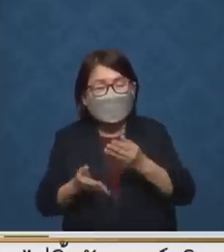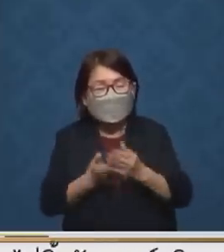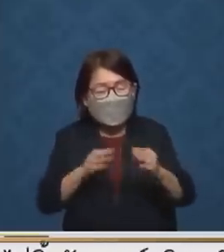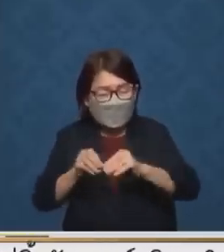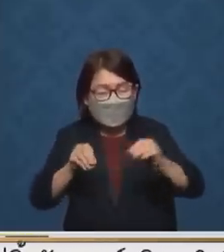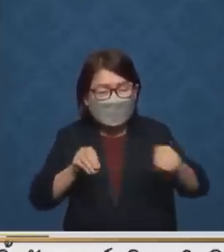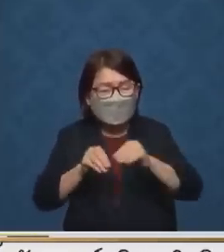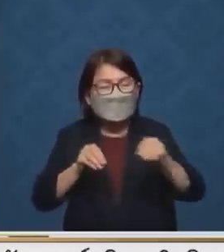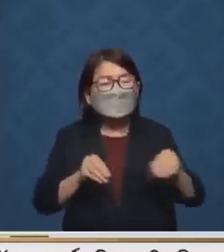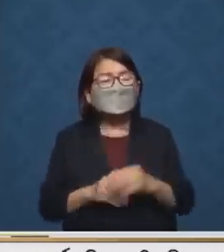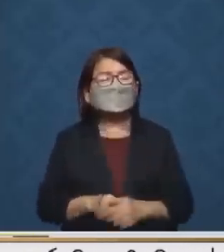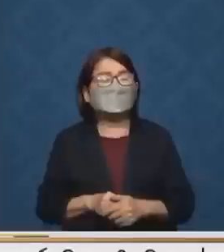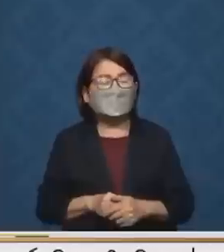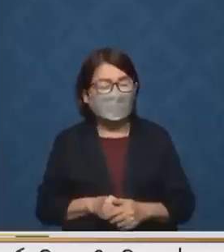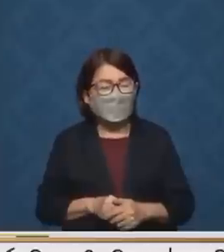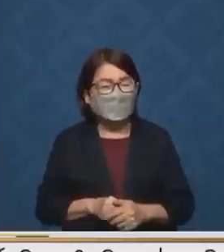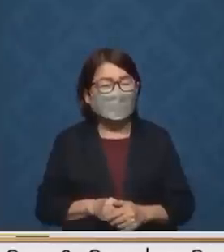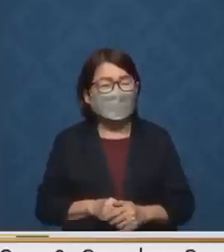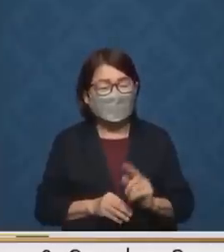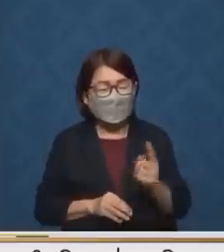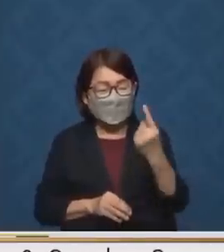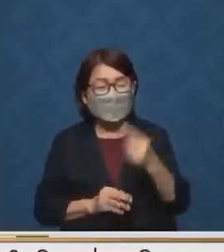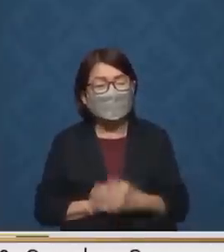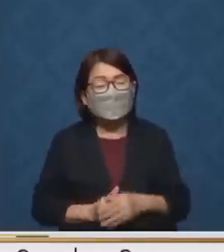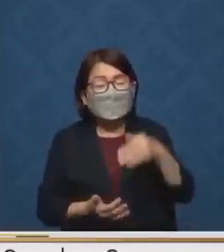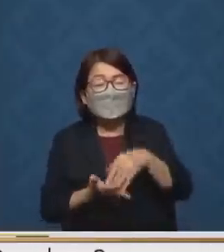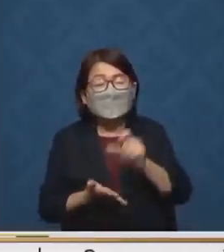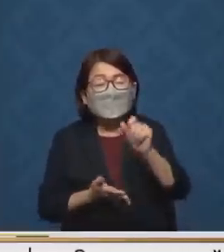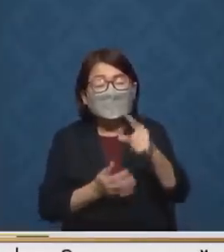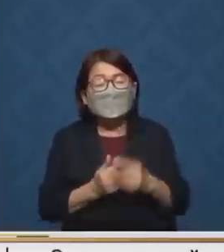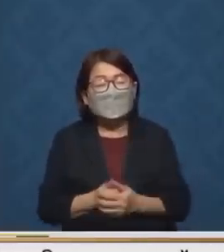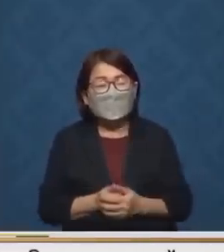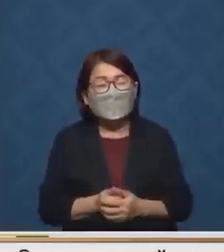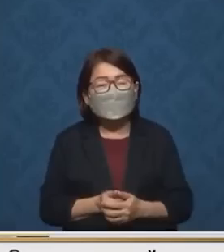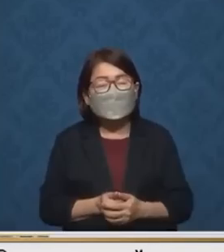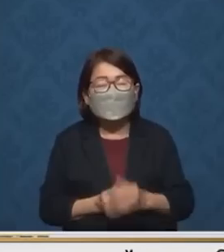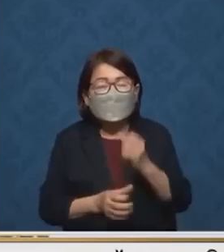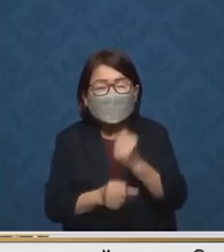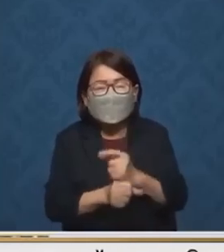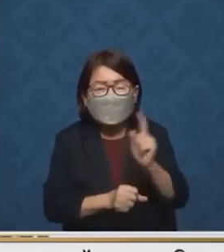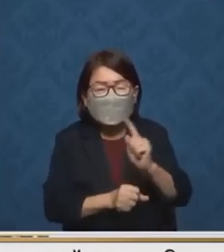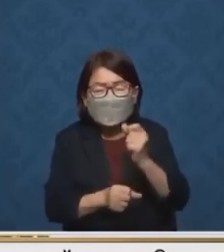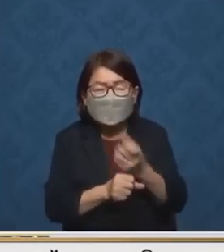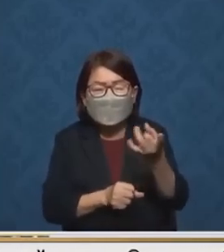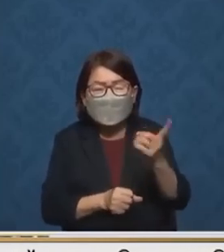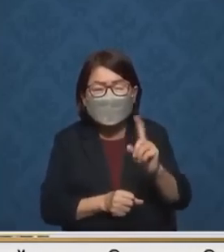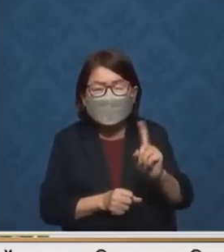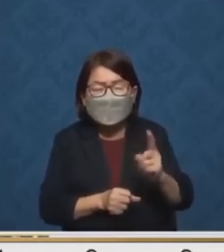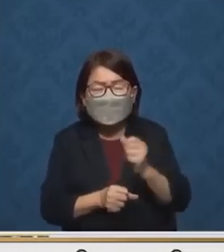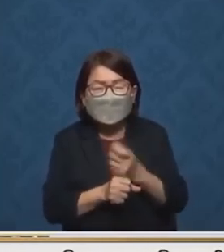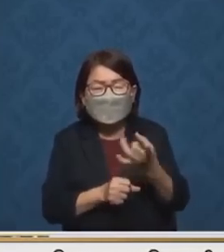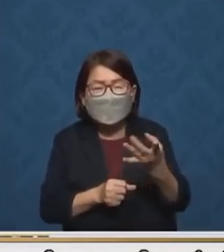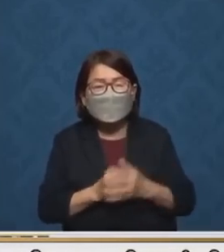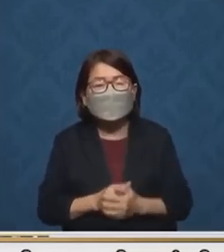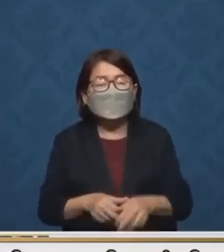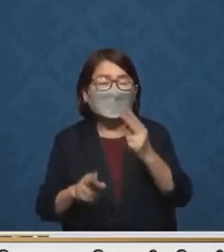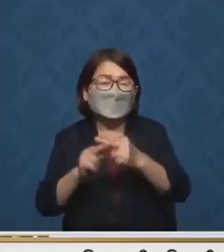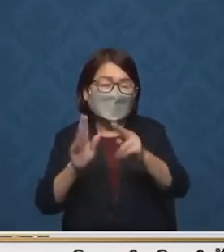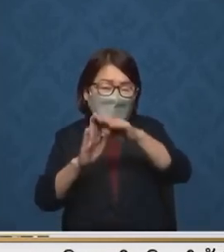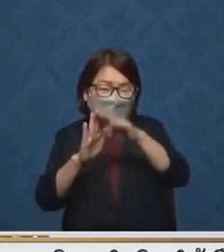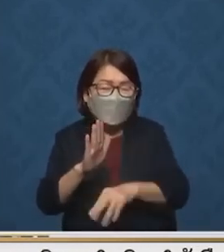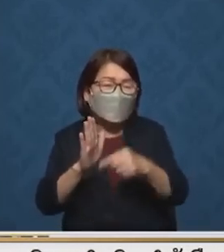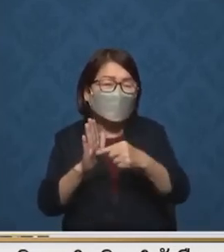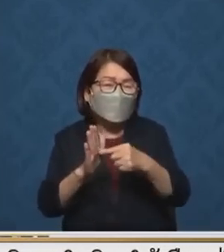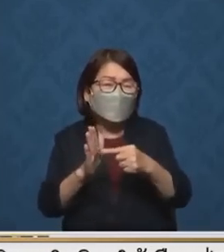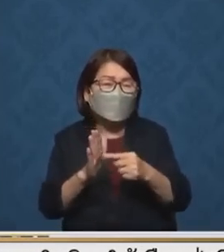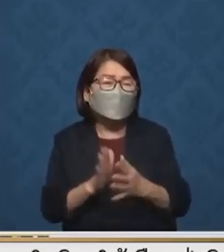เทศ แผนต่ไปครับแล้วศูยปิบกสาระสเทศี่เขาทำอะไรกยัไงนี่คือรายชื่อคนที่เข้า